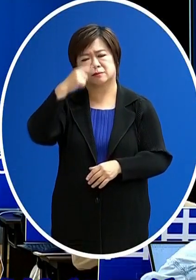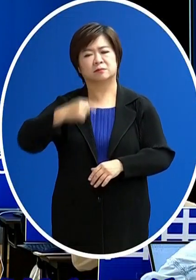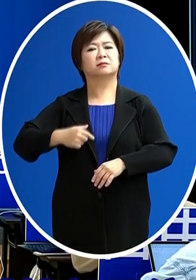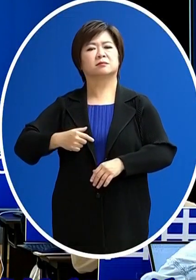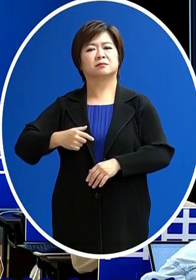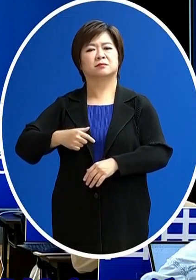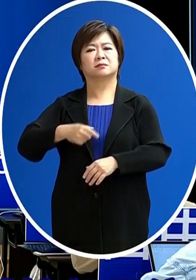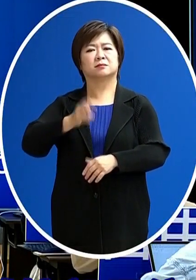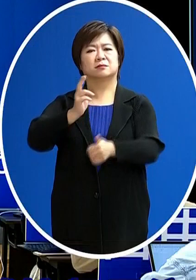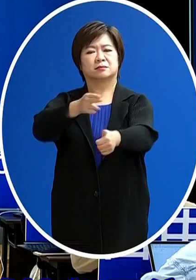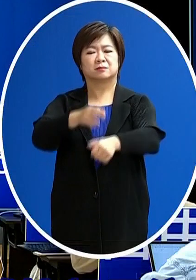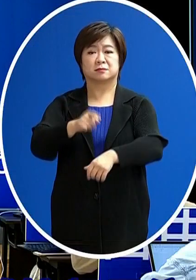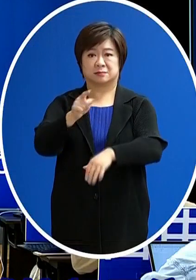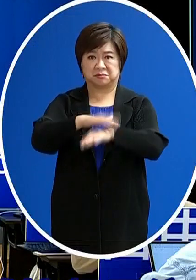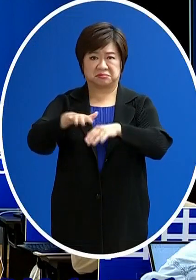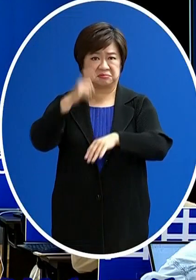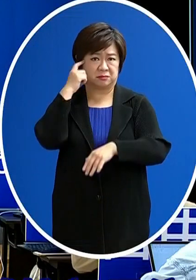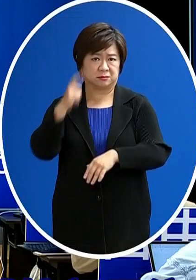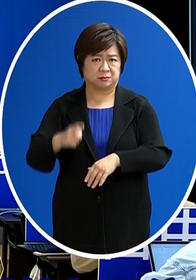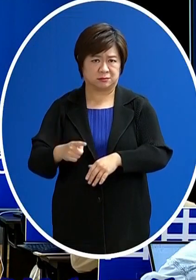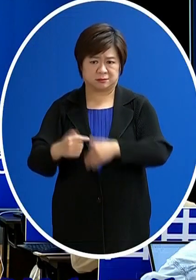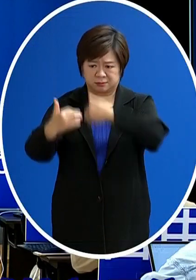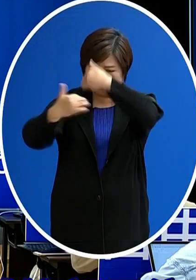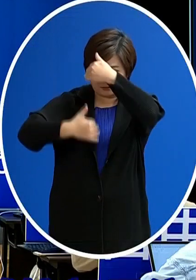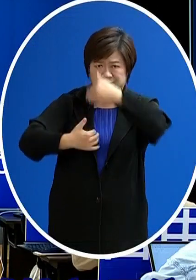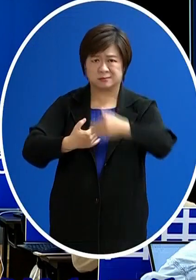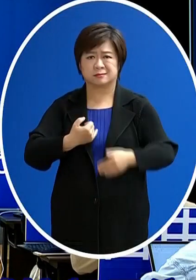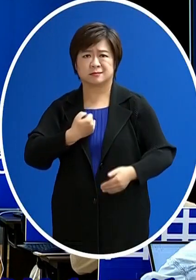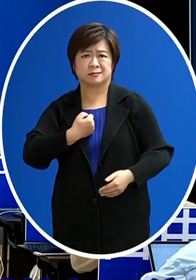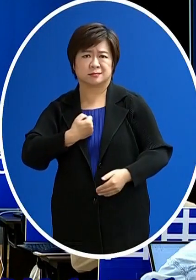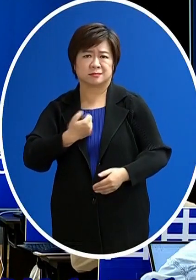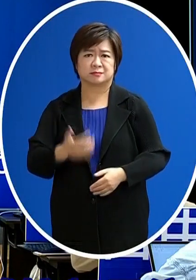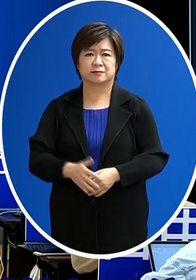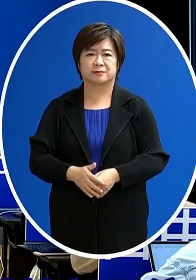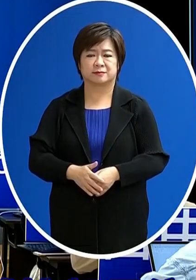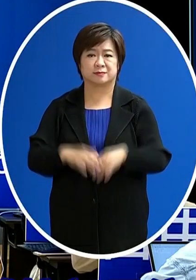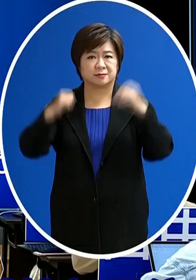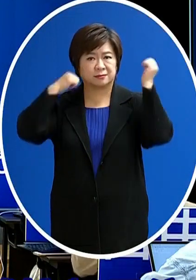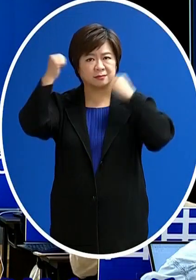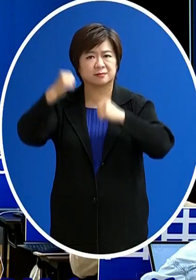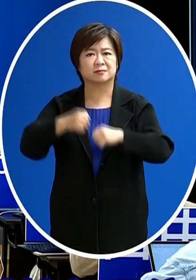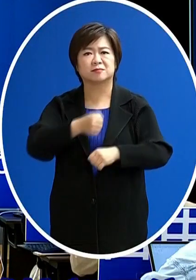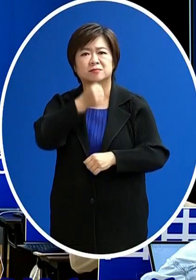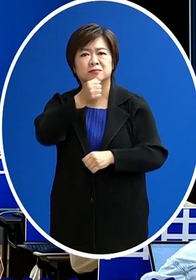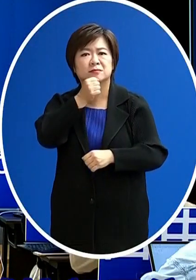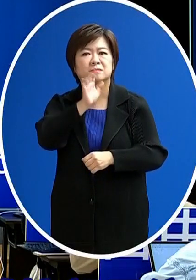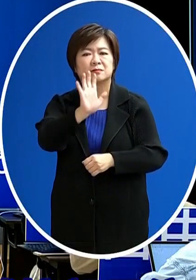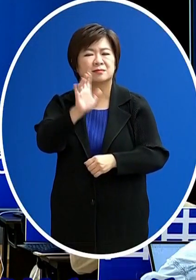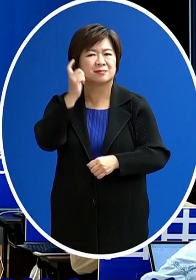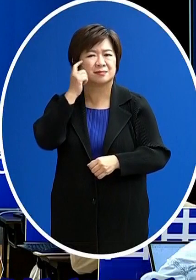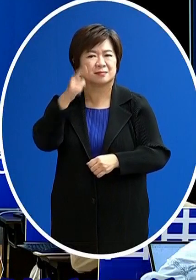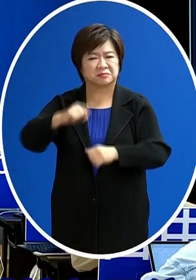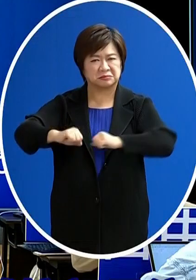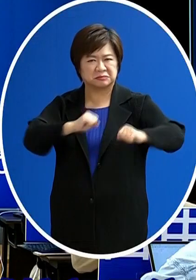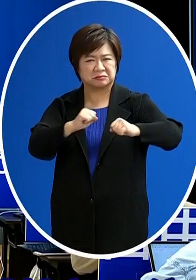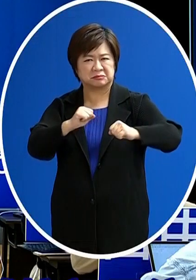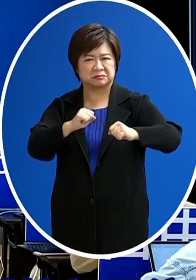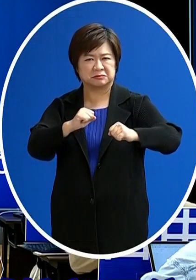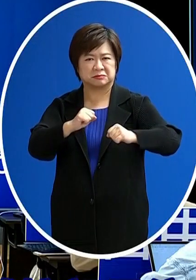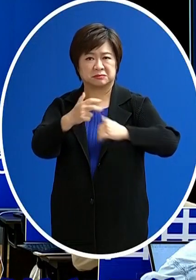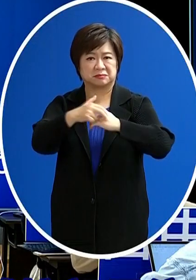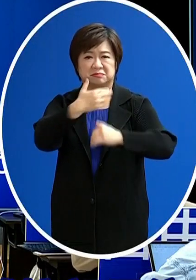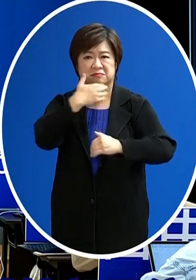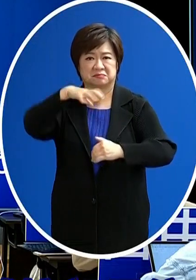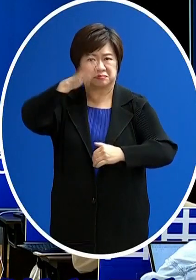话，那您会不会觉得这样子有点委屈？那另外想问说，因为今天早上有媒体在问说，是不是有想要争卫福部长的位